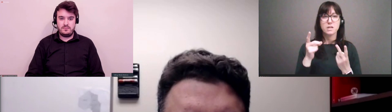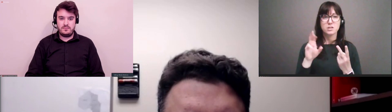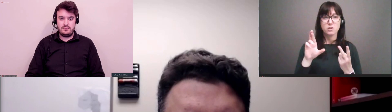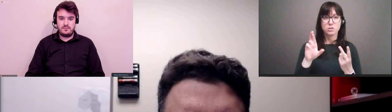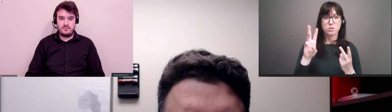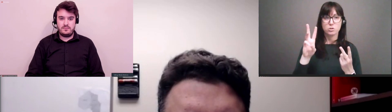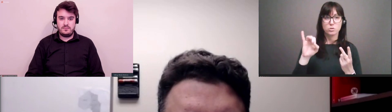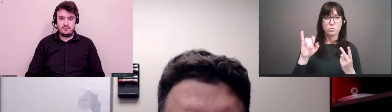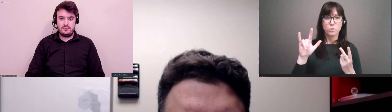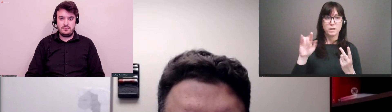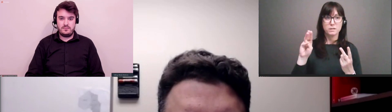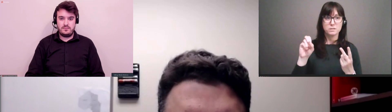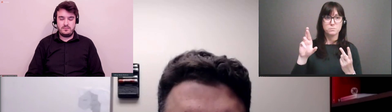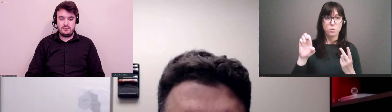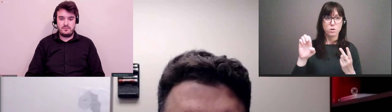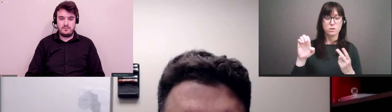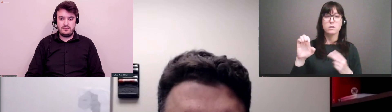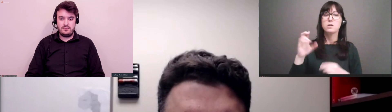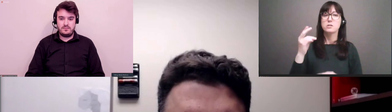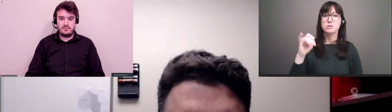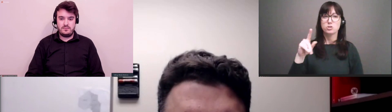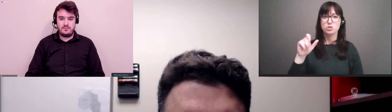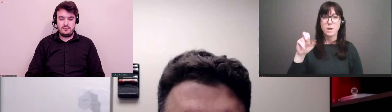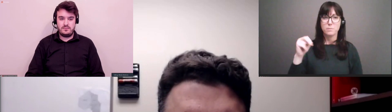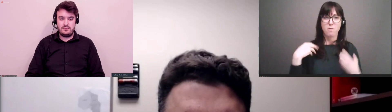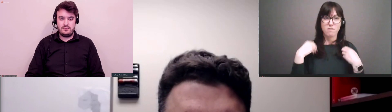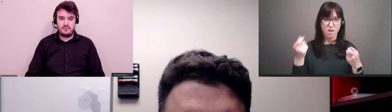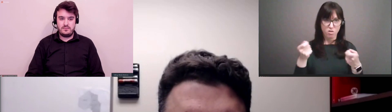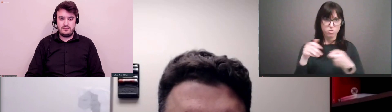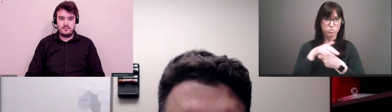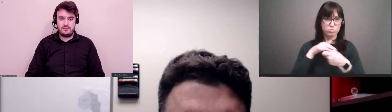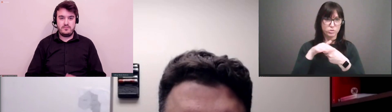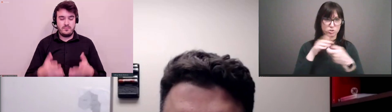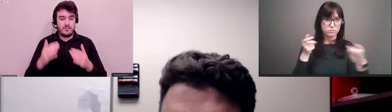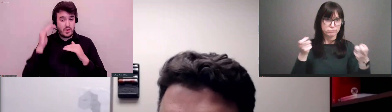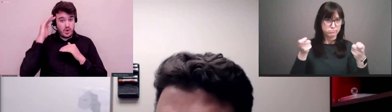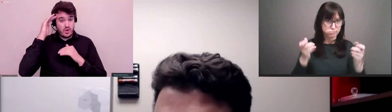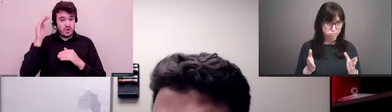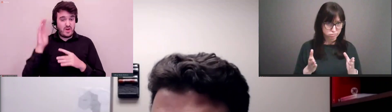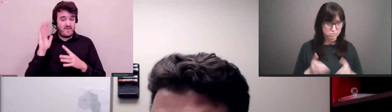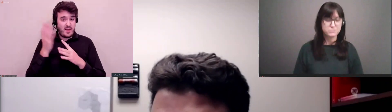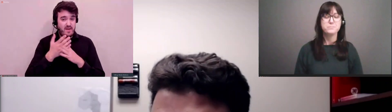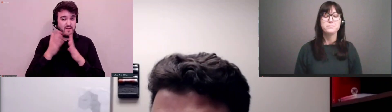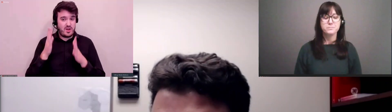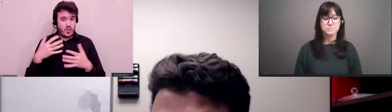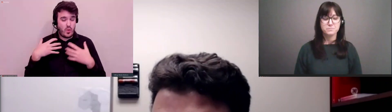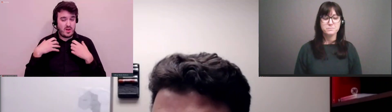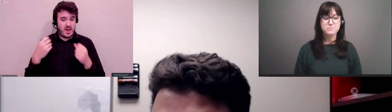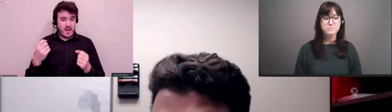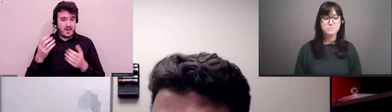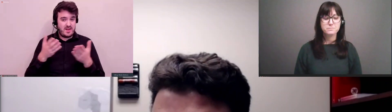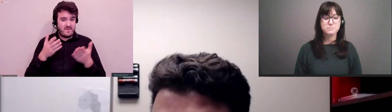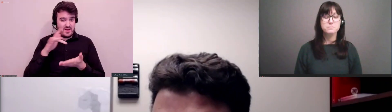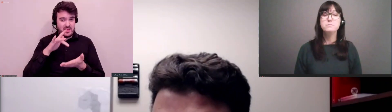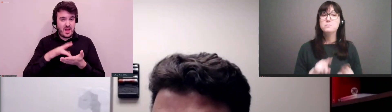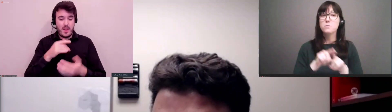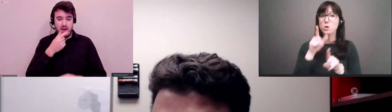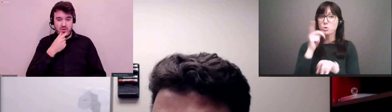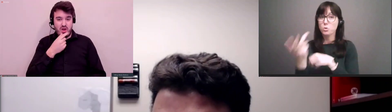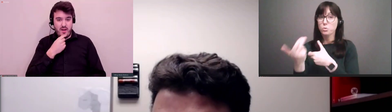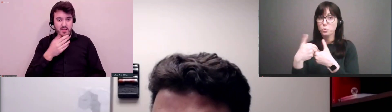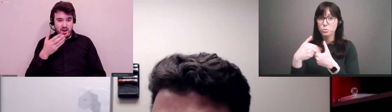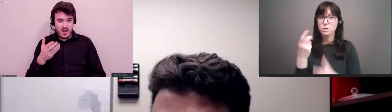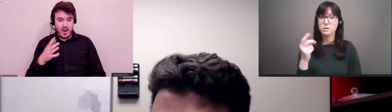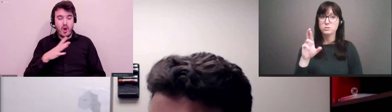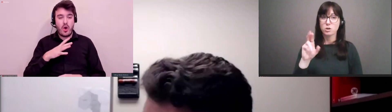Wilmore, Champlain Health Region Incident Commander, Chef des interventions d'urgence en santé de Champlain. Also on the call, we have Dr.